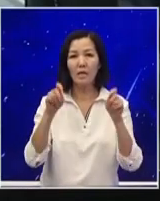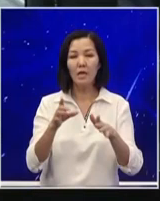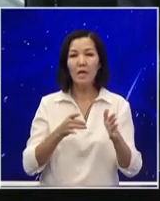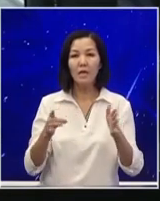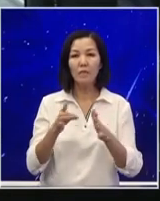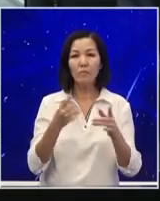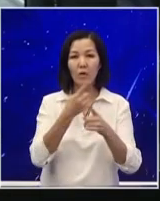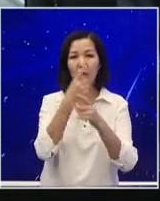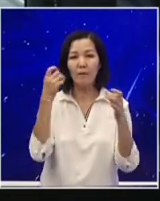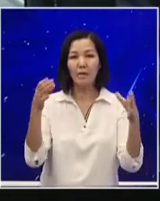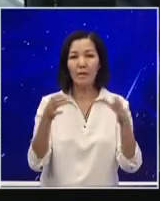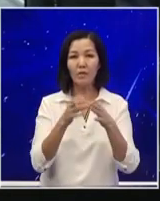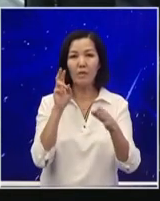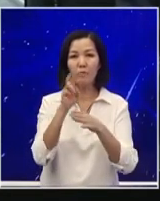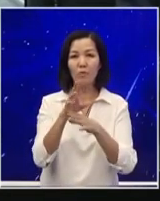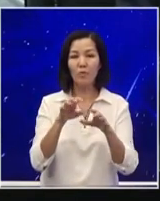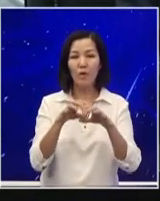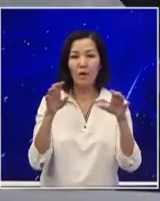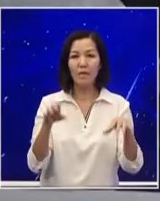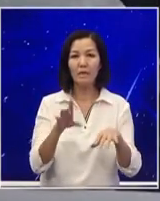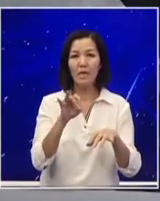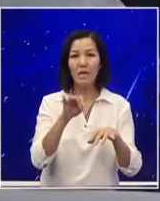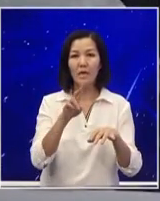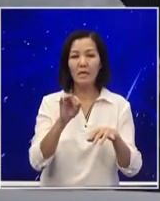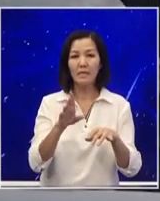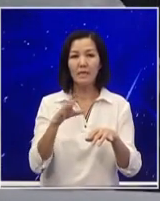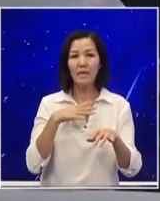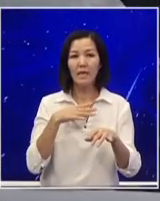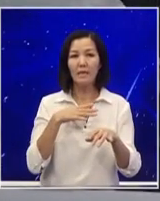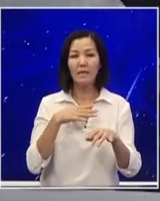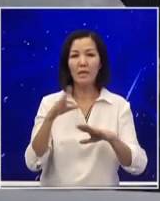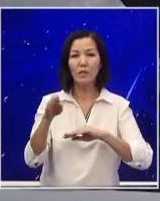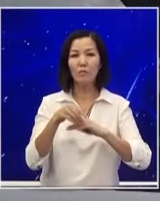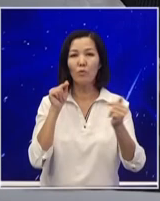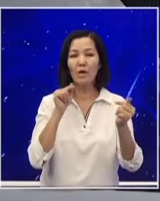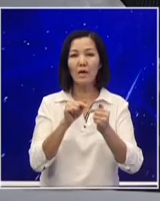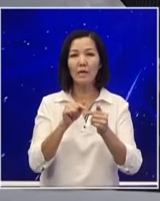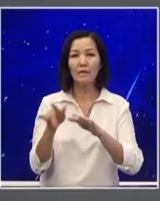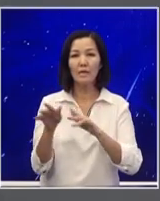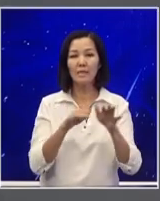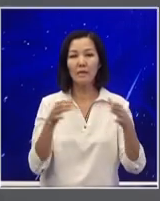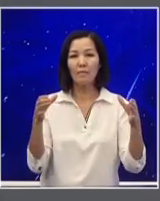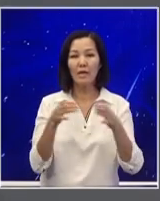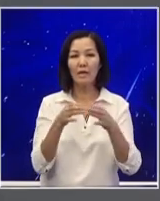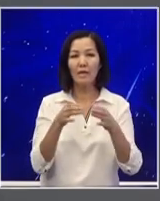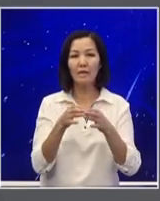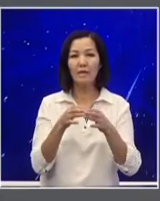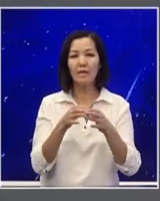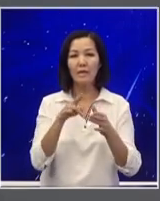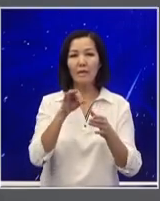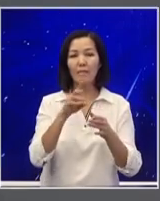республикалық ақпараттық ағартушылық штаб төрағасы Арза Тұрсынзада мен елдегі жемқорлыққа қарсы іс-қимыл агенттігінің